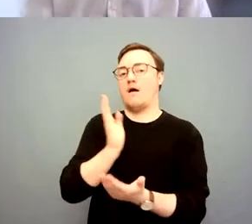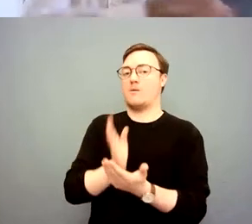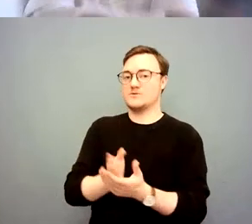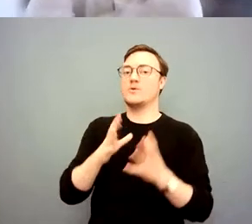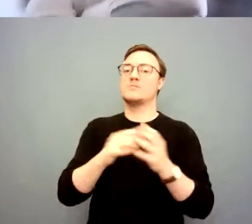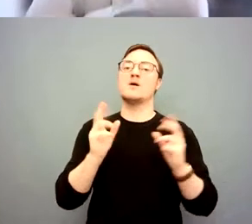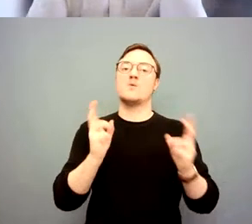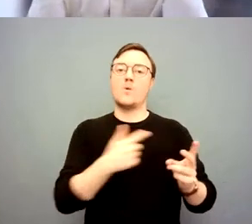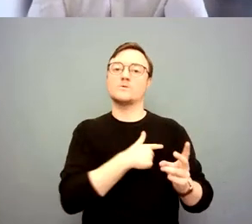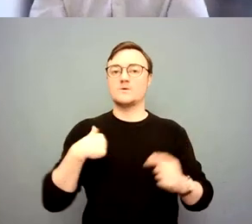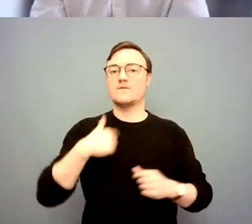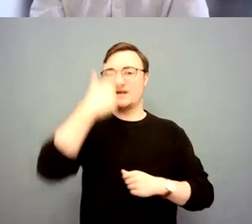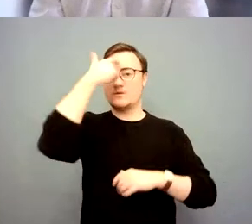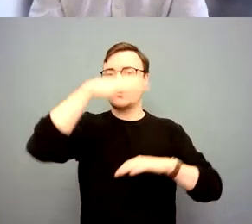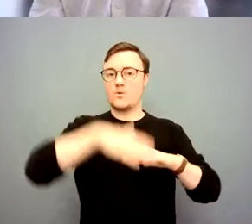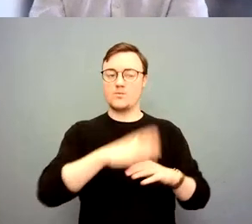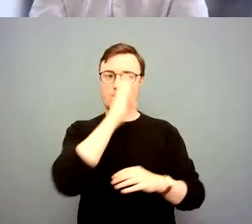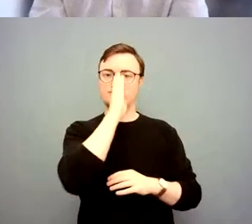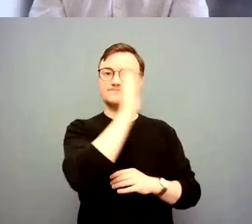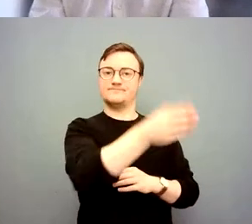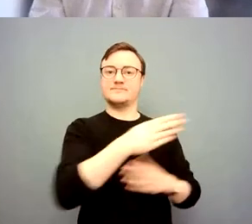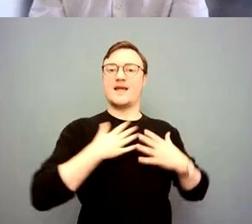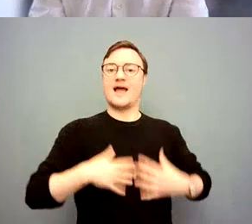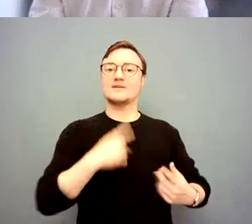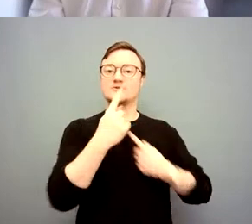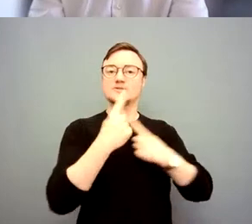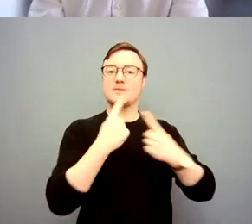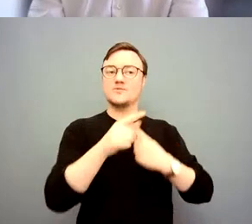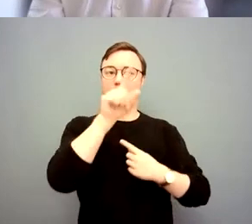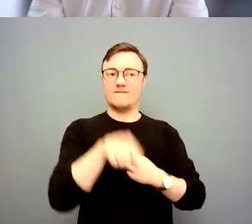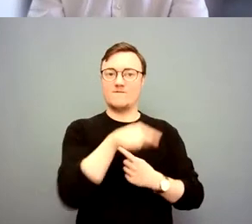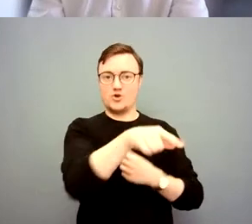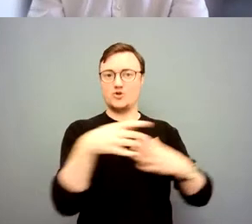hälsosamtal för den här gruppen.